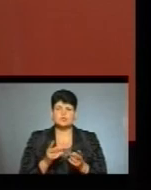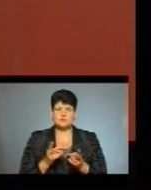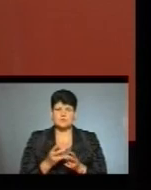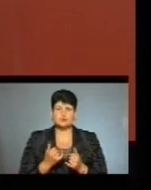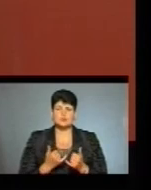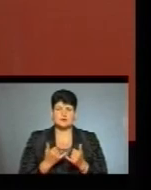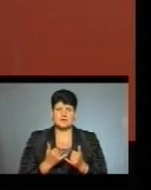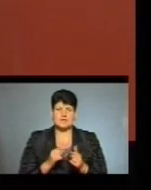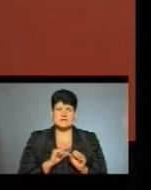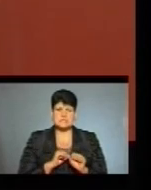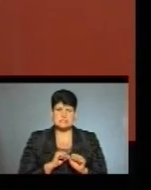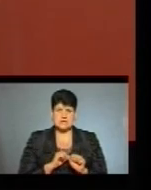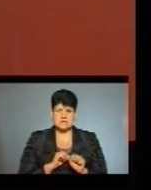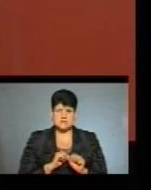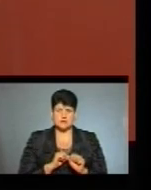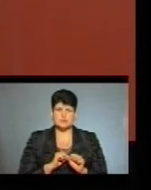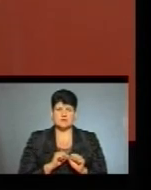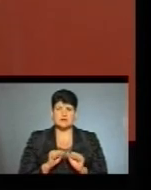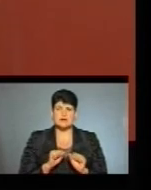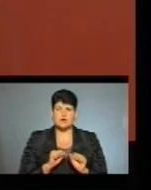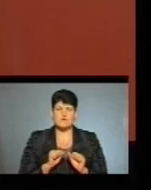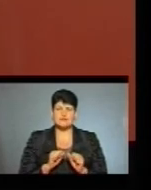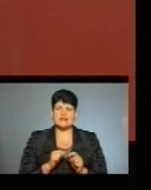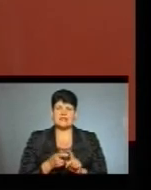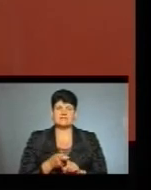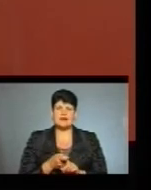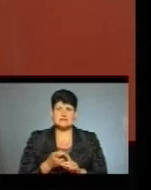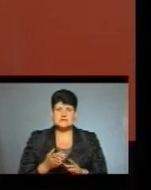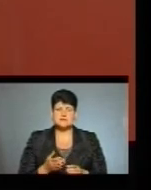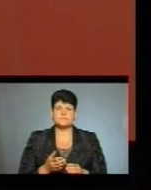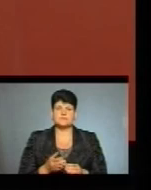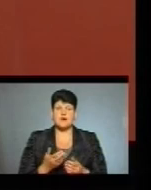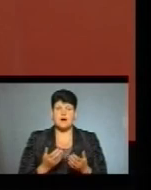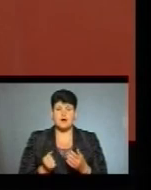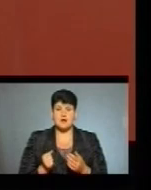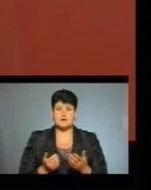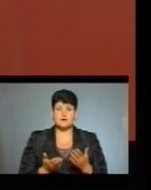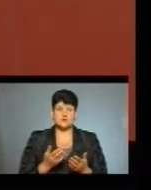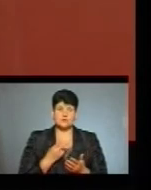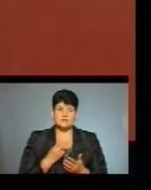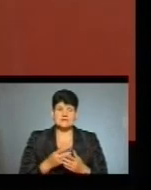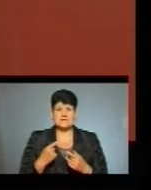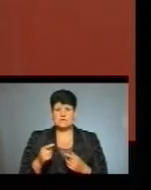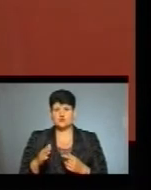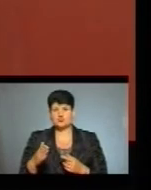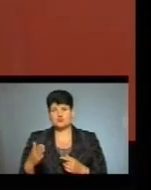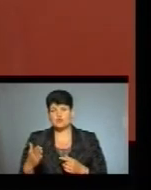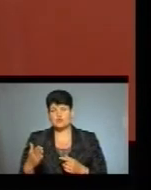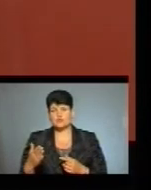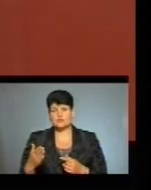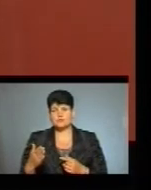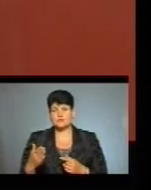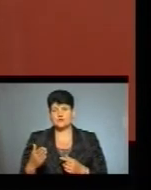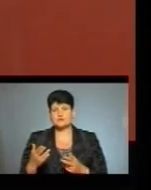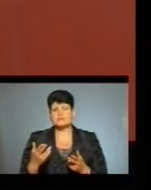для захисту від керованих інфекцій. А якщо подивитися на іншу сторону медалі, то,